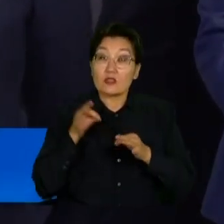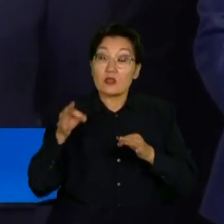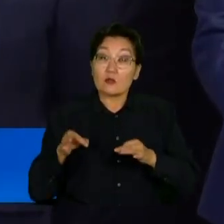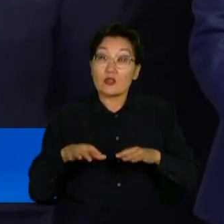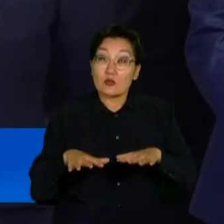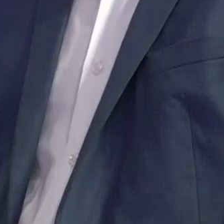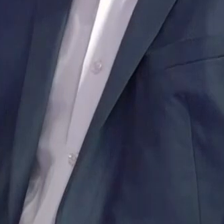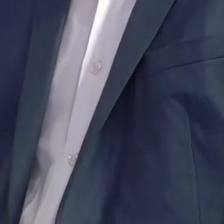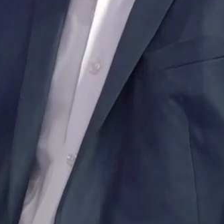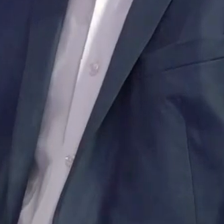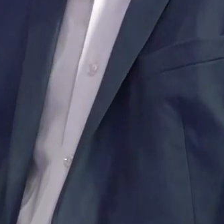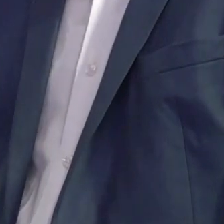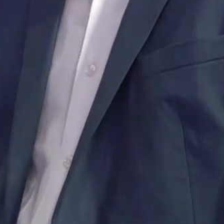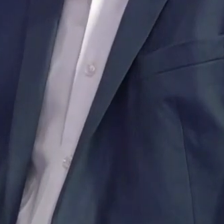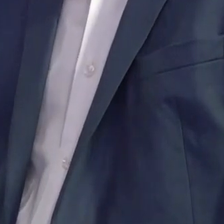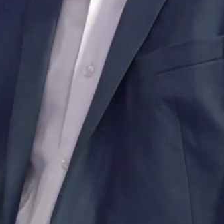талабына сай болуды тапсырды.